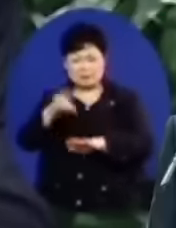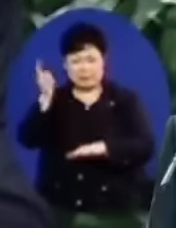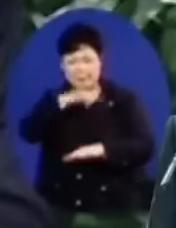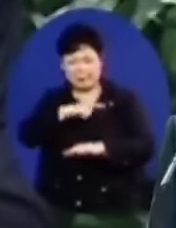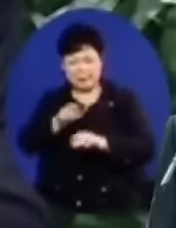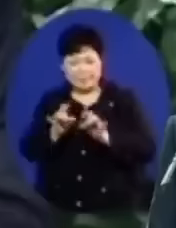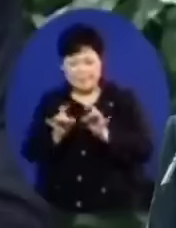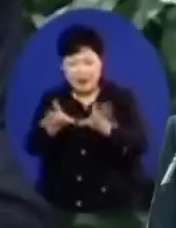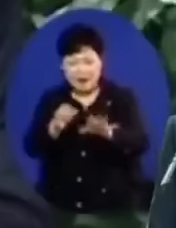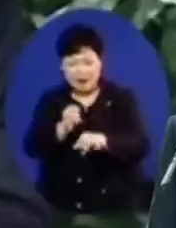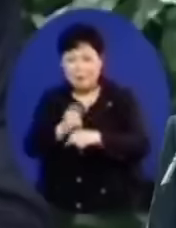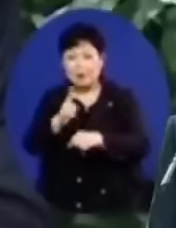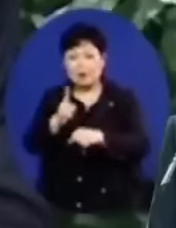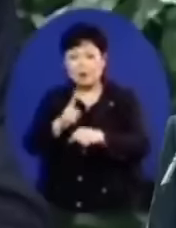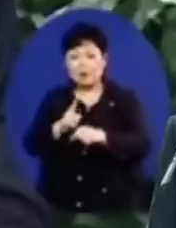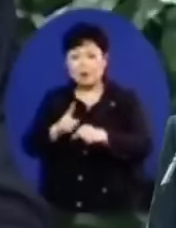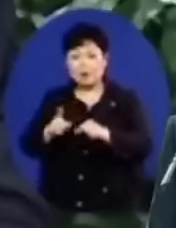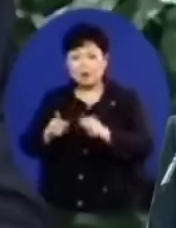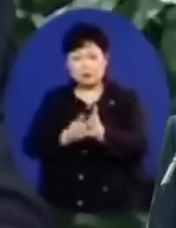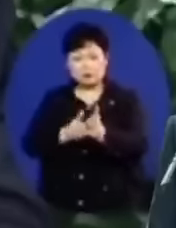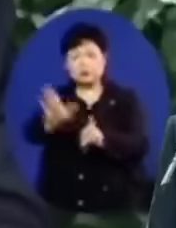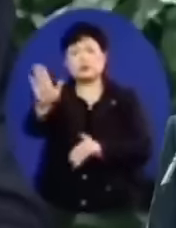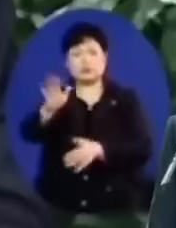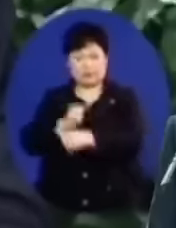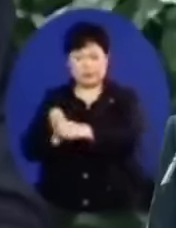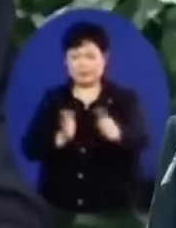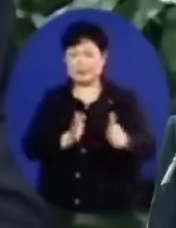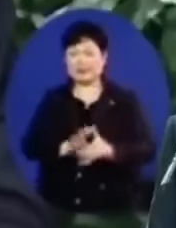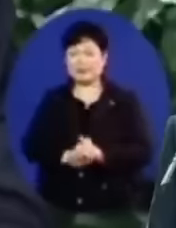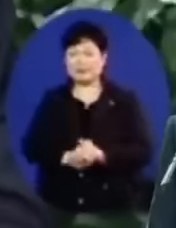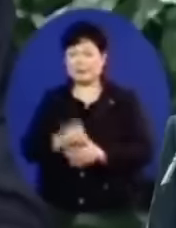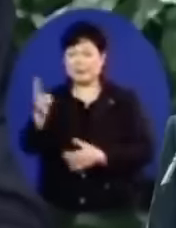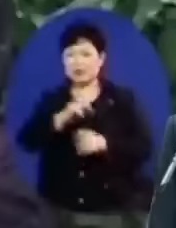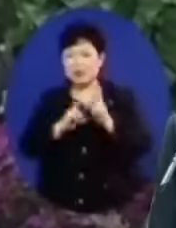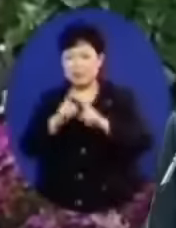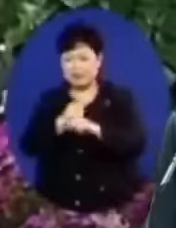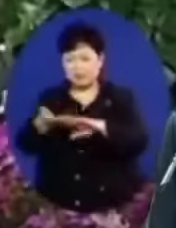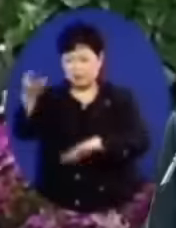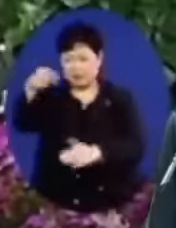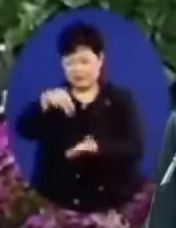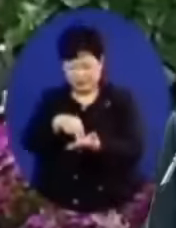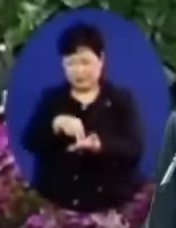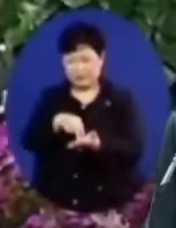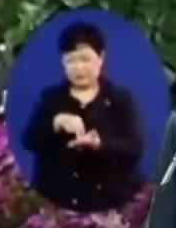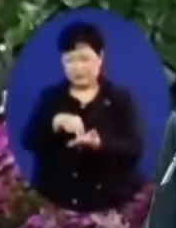그걸 받아들이면 안 됩니다. 쫓아내야 되는 것입니다. 그리고 말씀에 서서